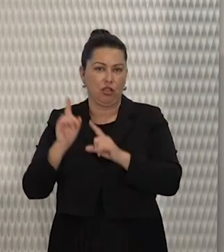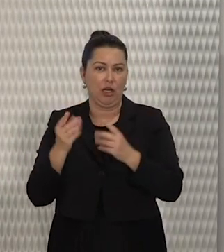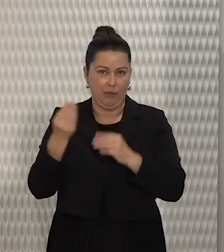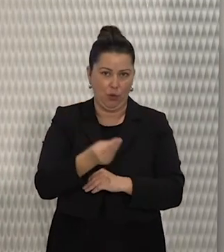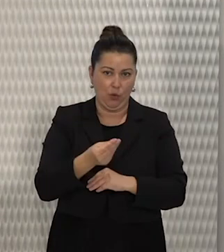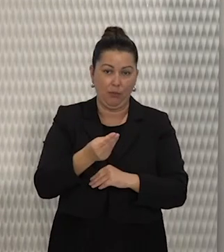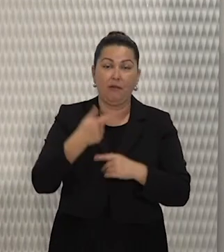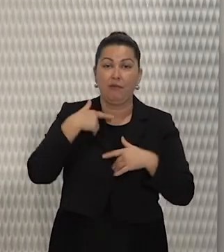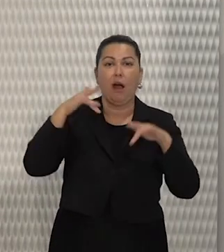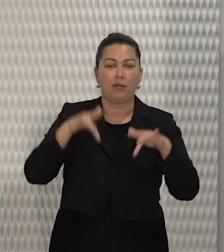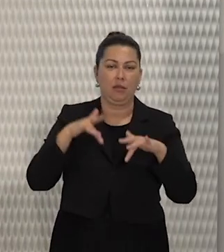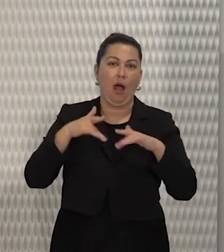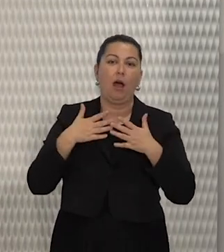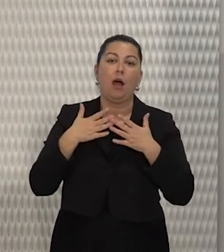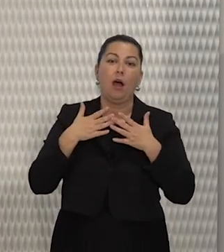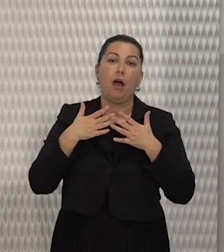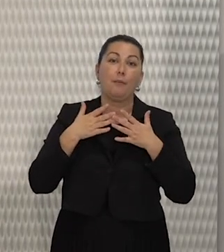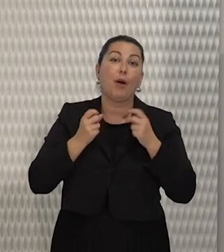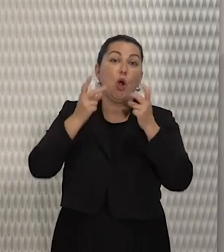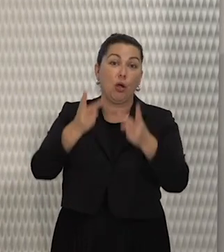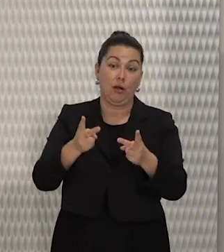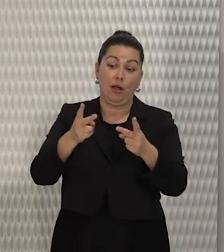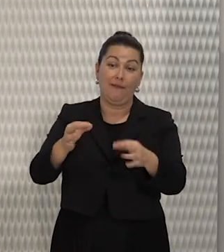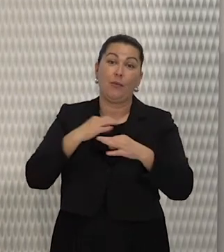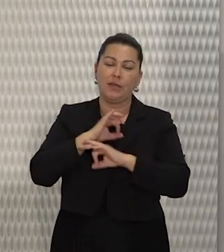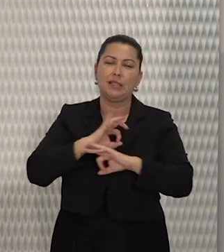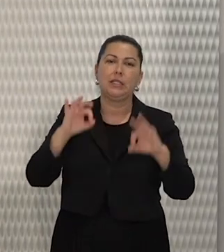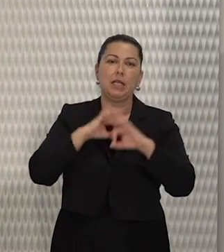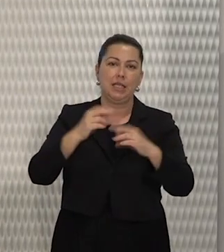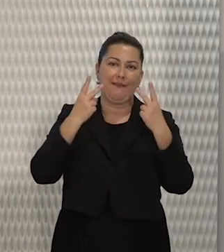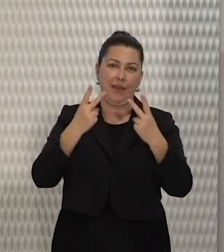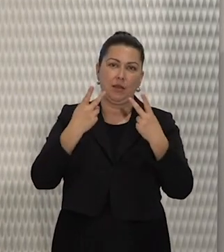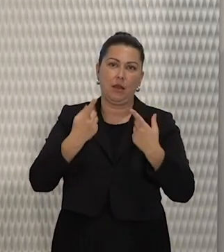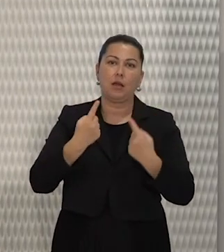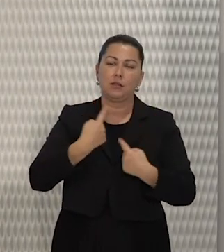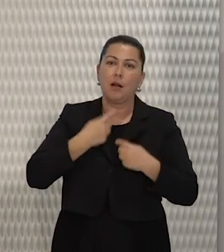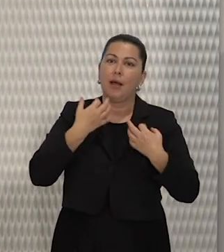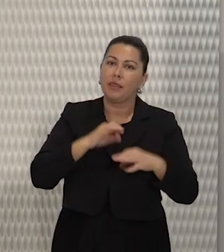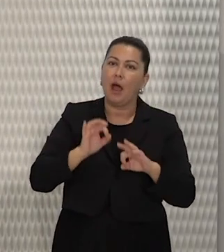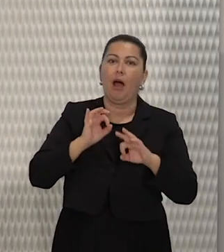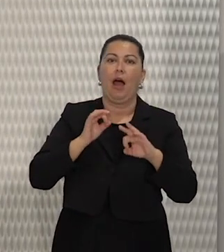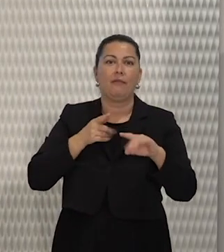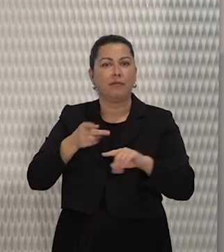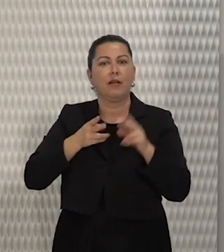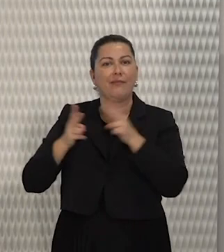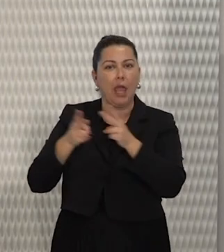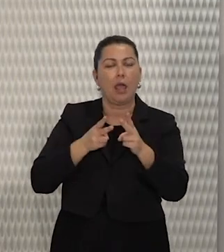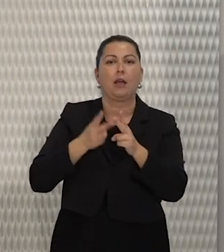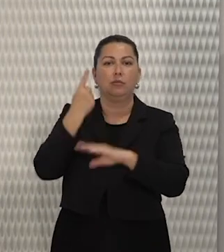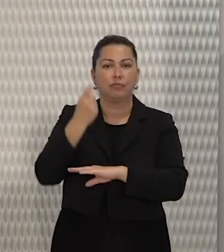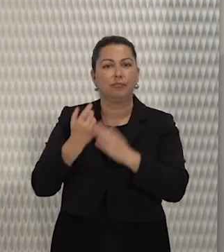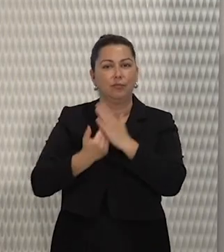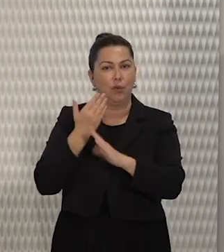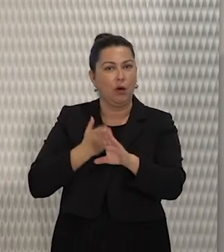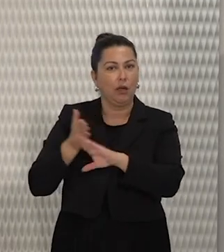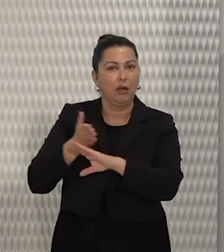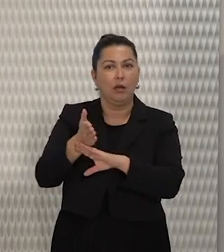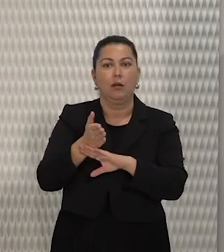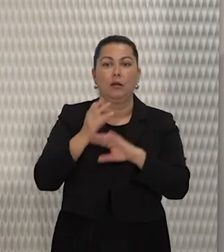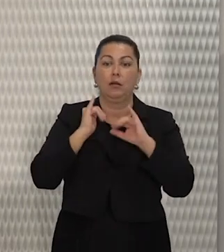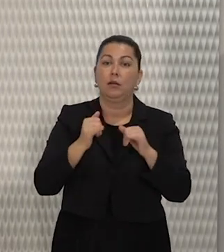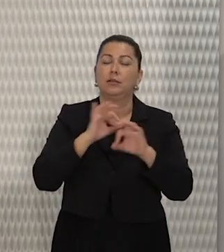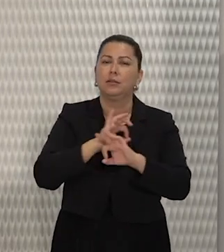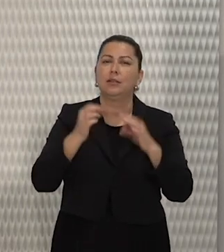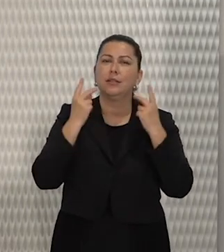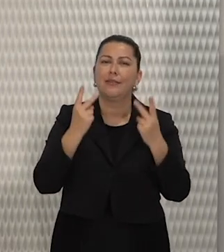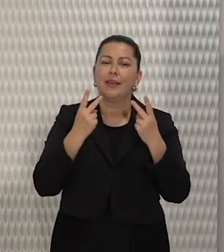da, die natürlich enorm wichtig ist, die ich selber erleben durfte. Und was natürlich unglaublich wichtig ist, ich bin heute